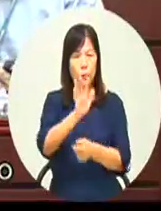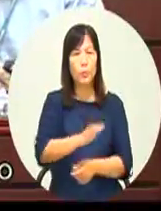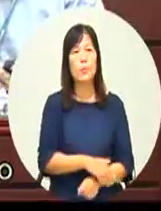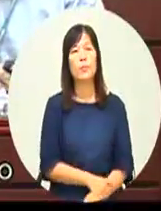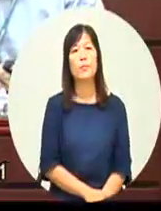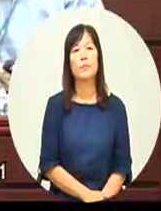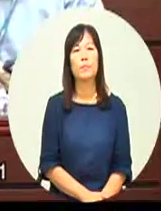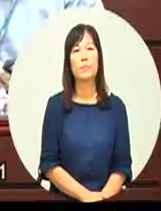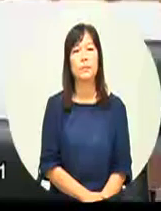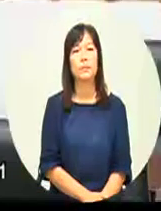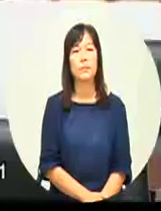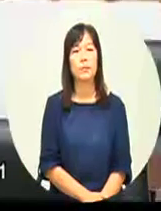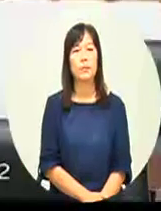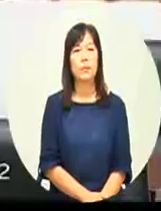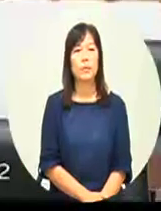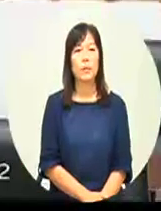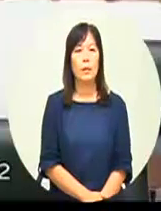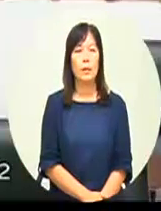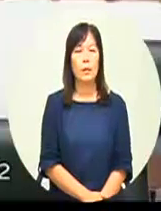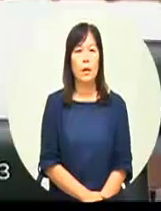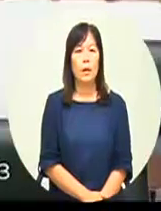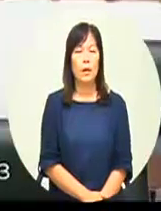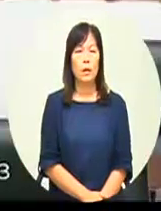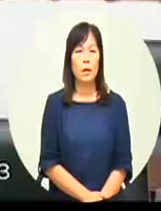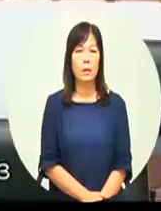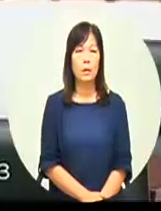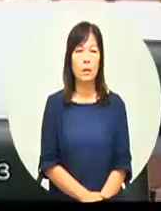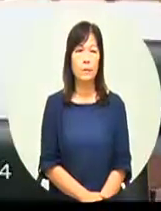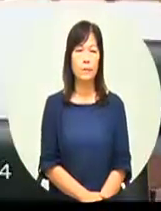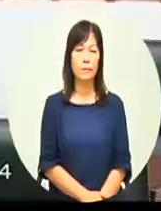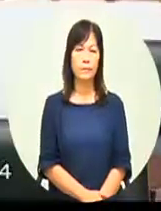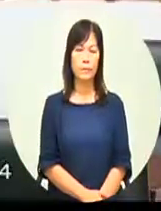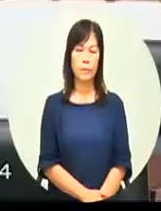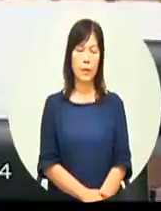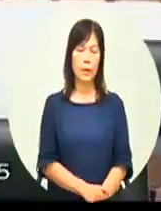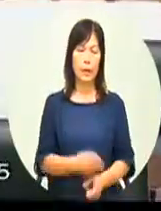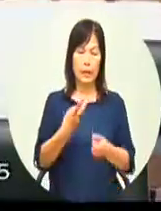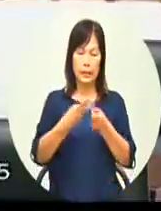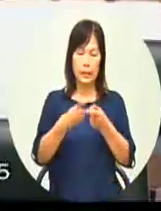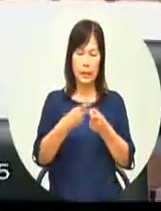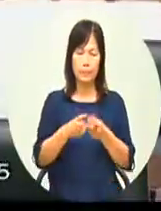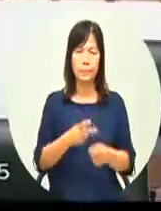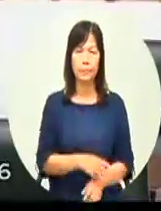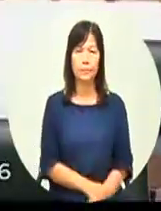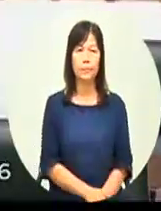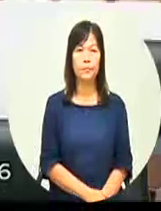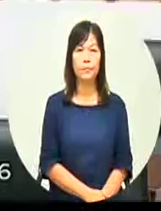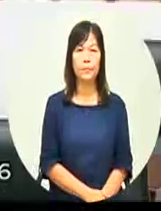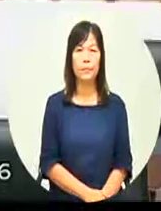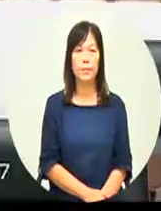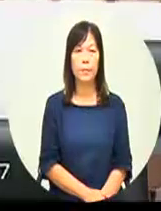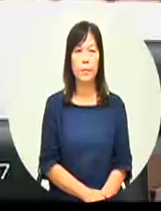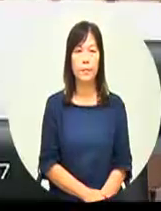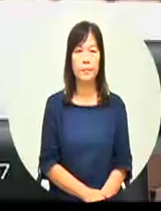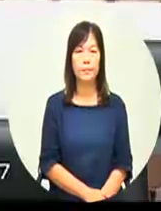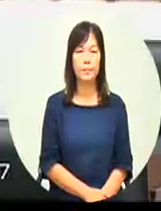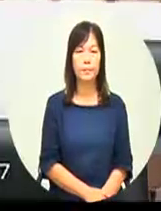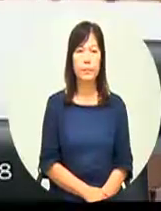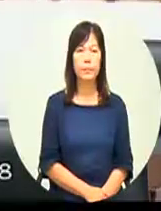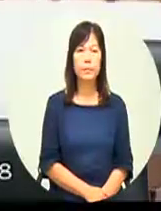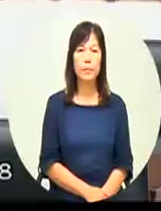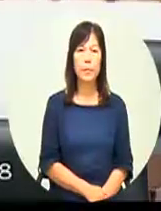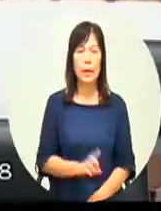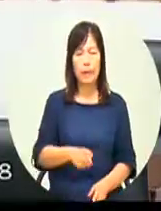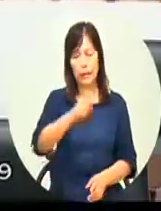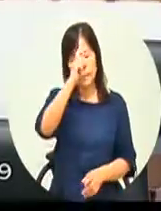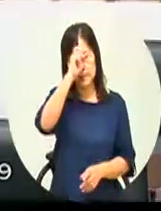好，再给我们李议员2分钟。 谢谢局长，局长你请坐。那希望